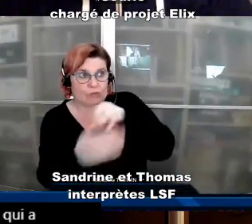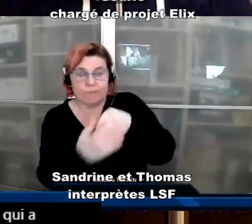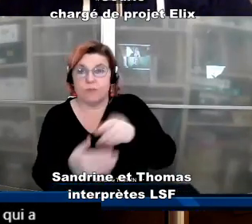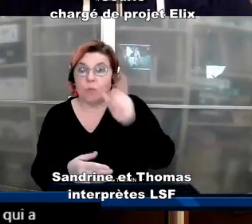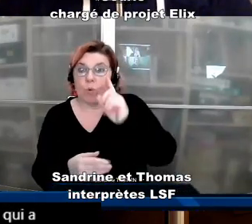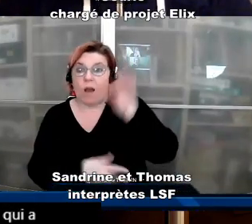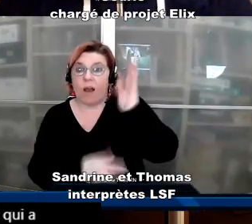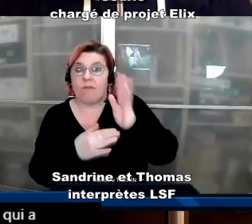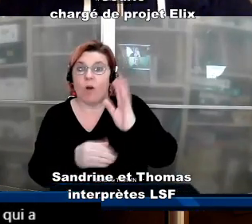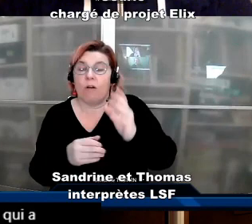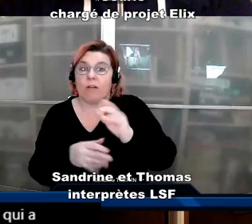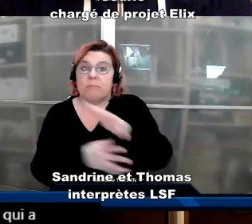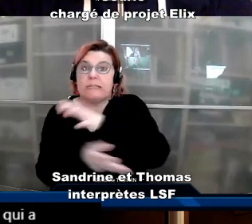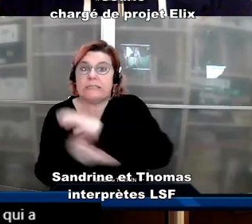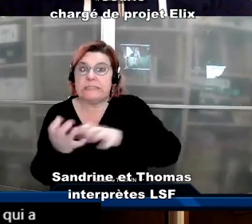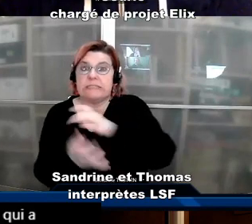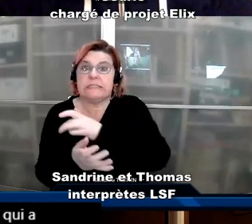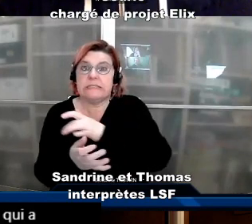sanitaire et